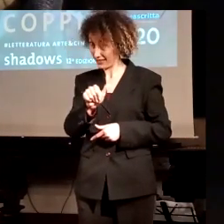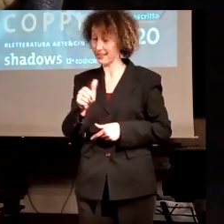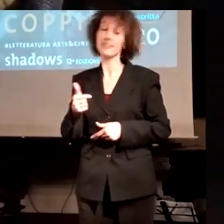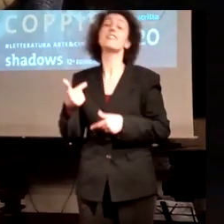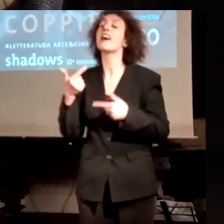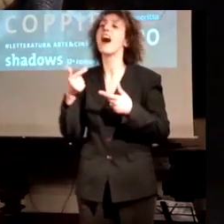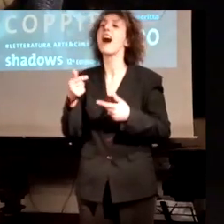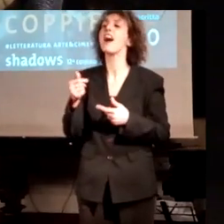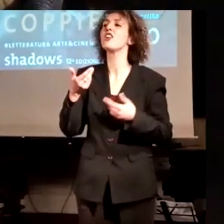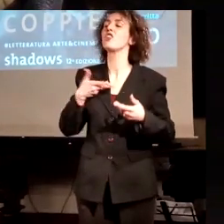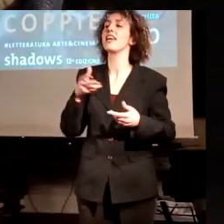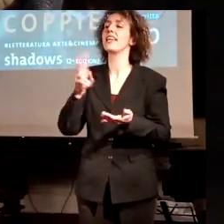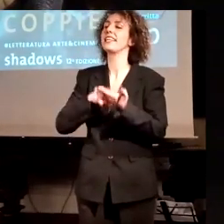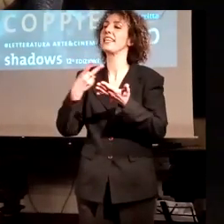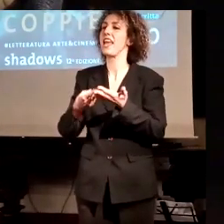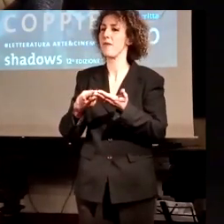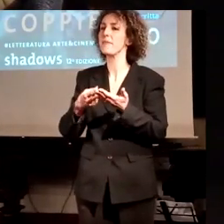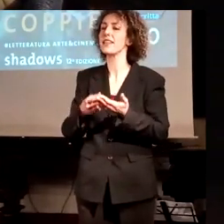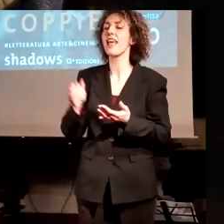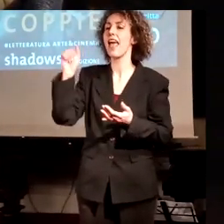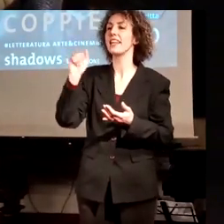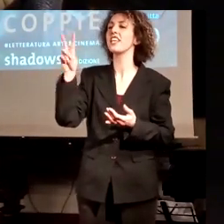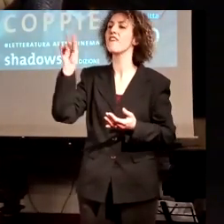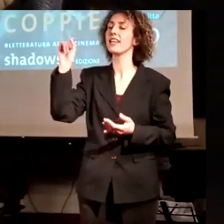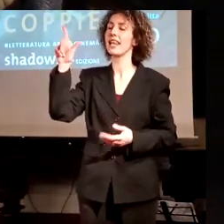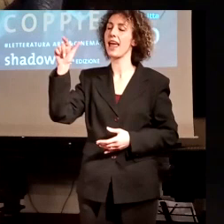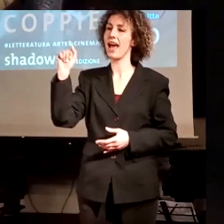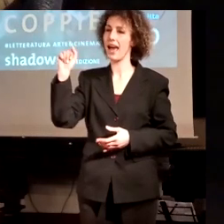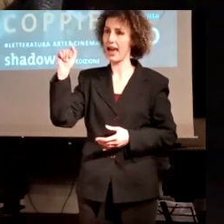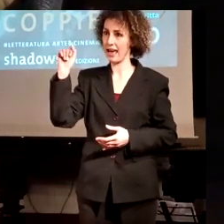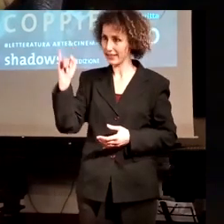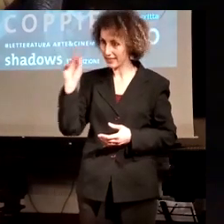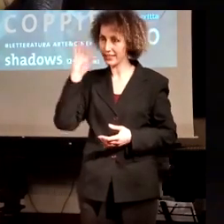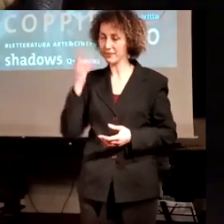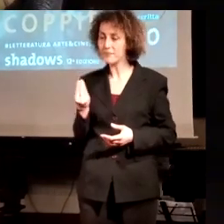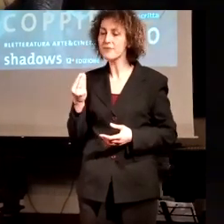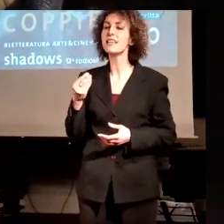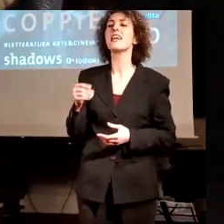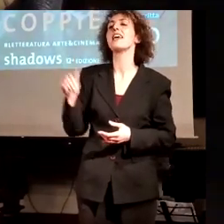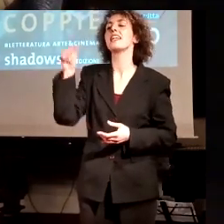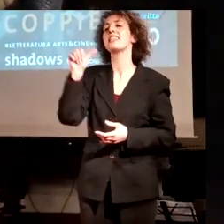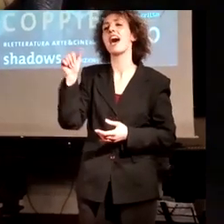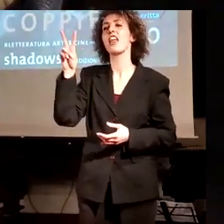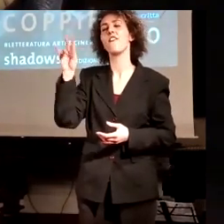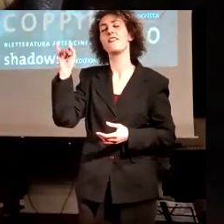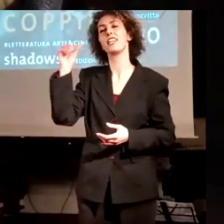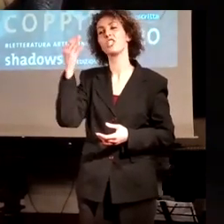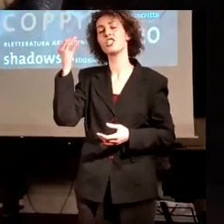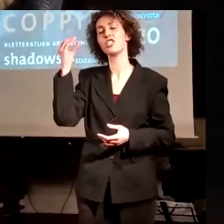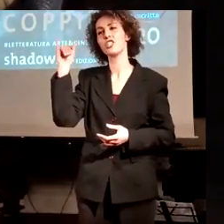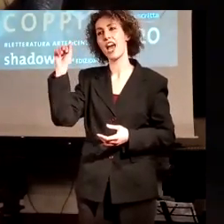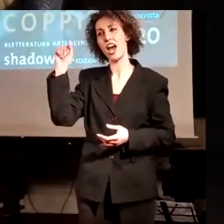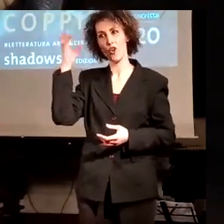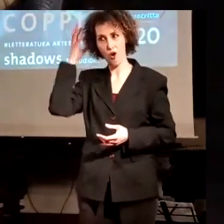anni villani e sarà visciano che ringraziamo e che vedrete alternarsi in questo ruolo e il cordone il coordinamento